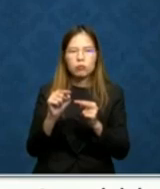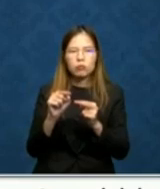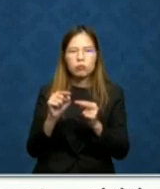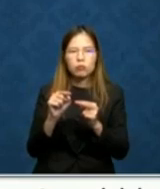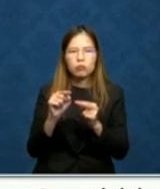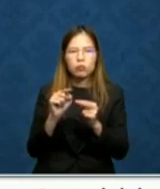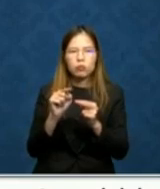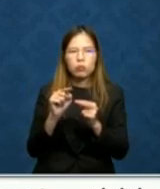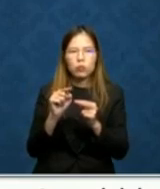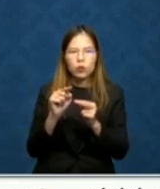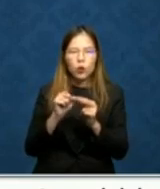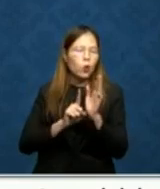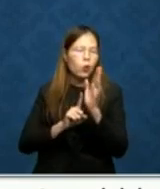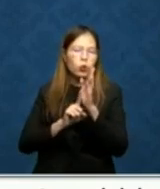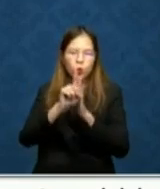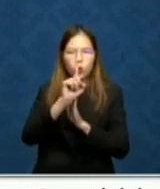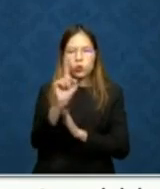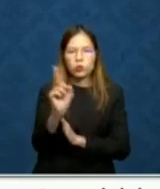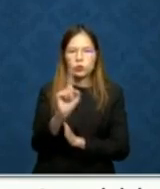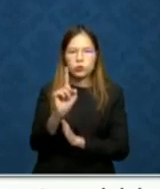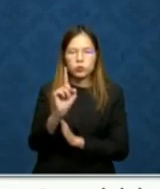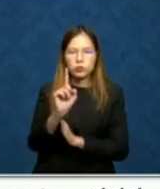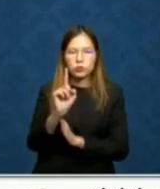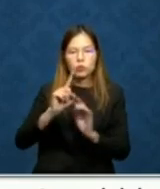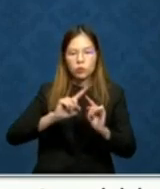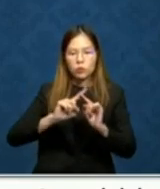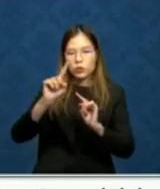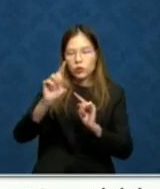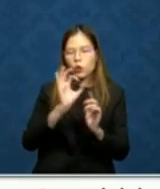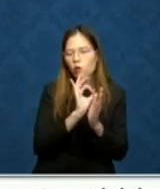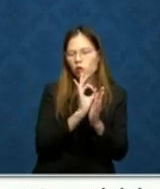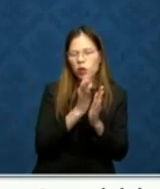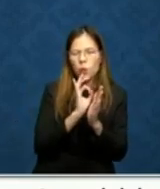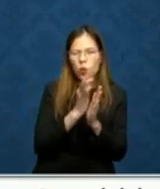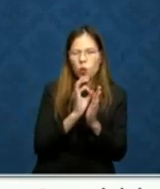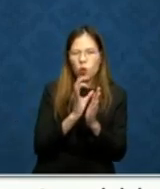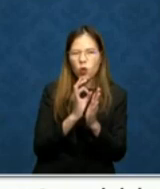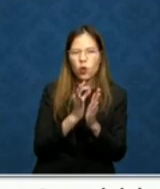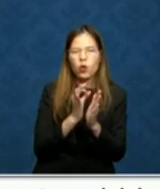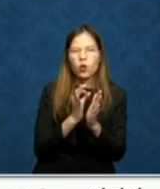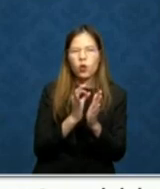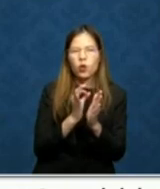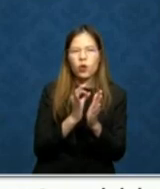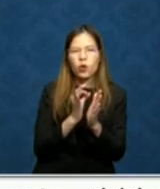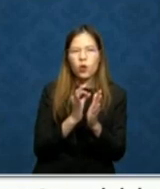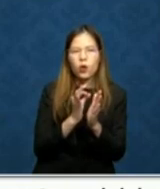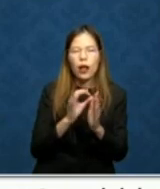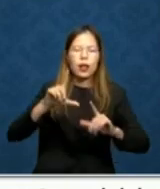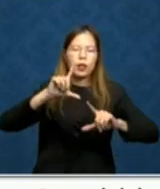สูงที่สุดในประเทศไทยนะคะแพลตฟอร์มแรกค่ะเป็น Facebook ค่ะและต่อ